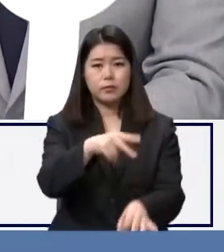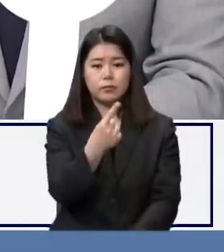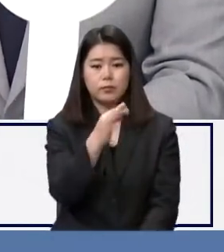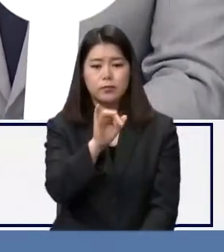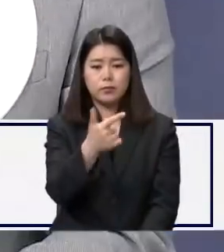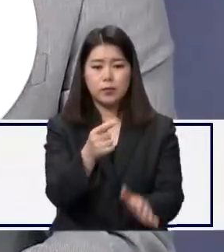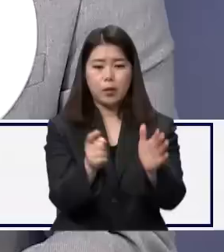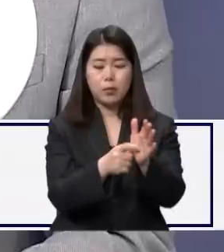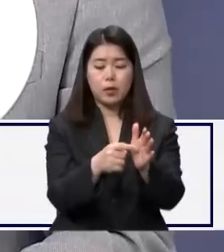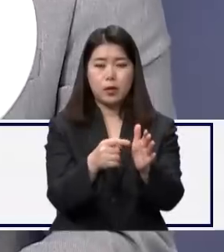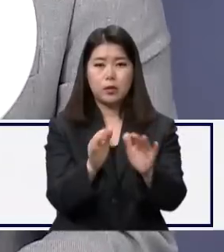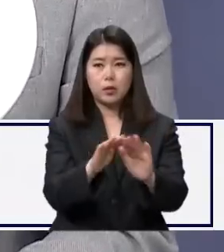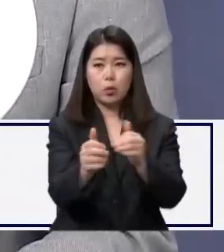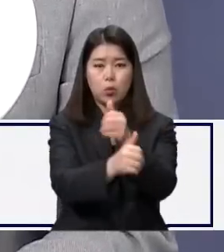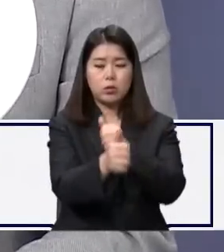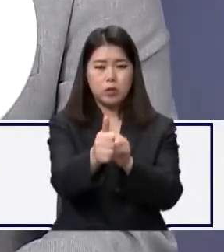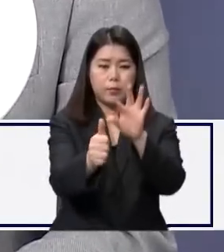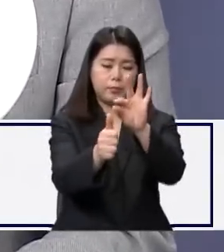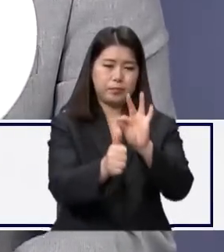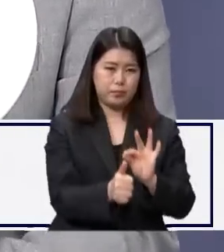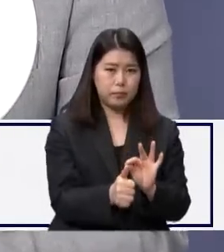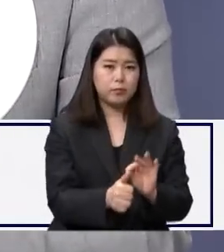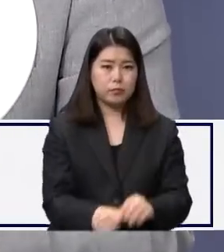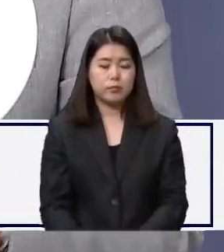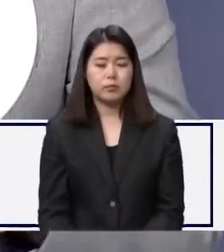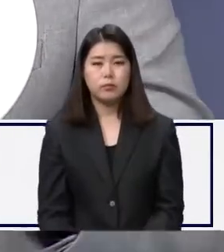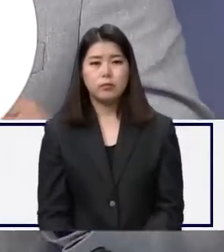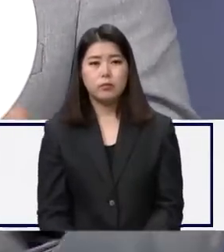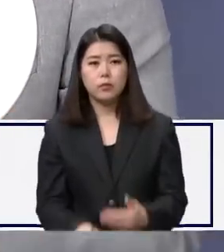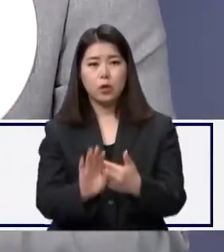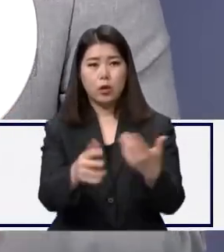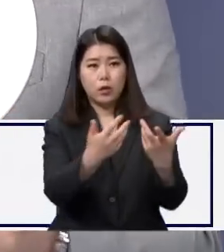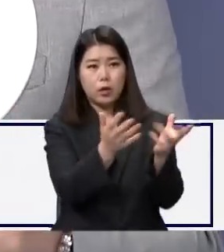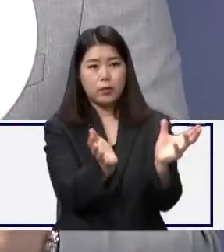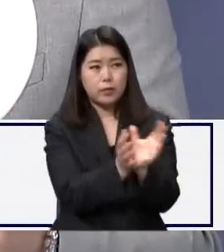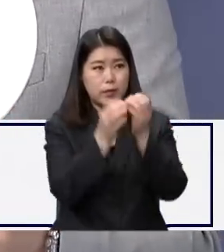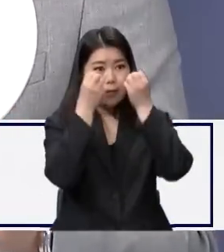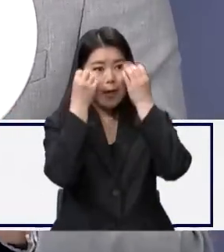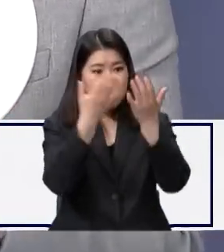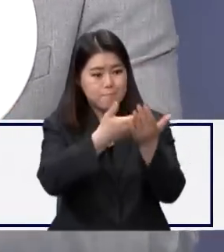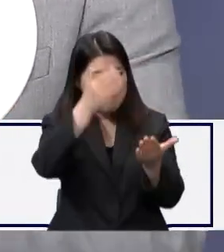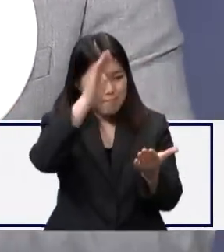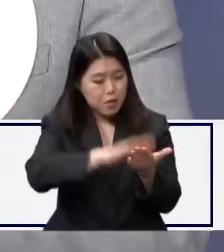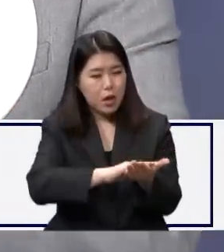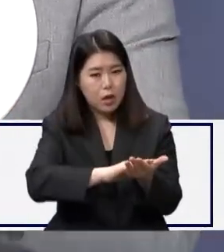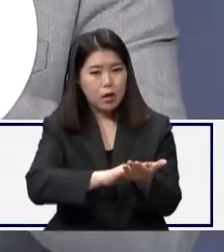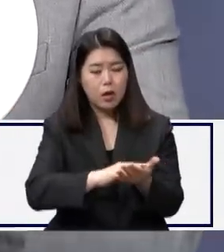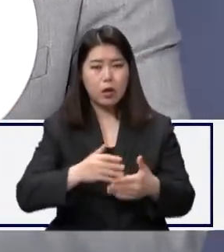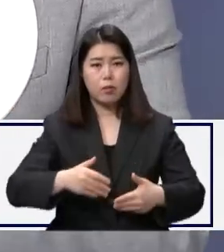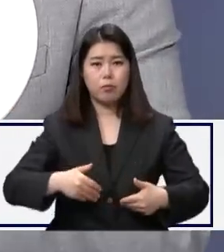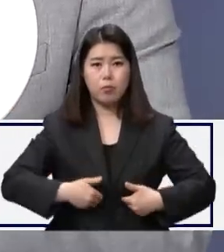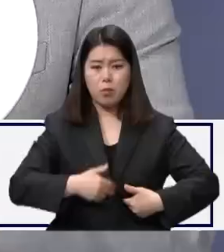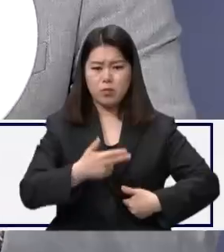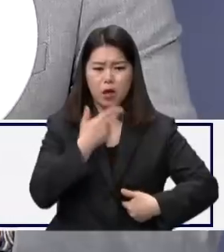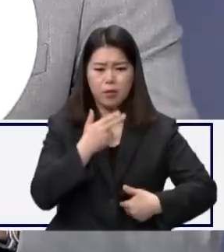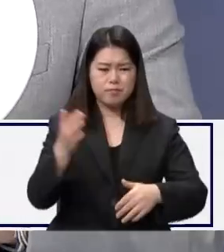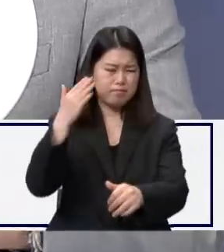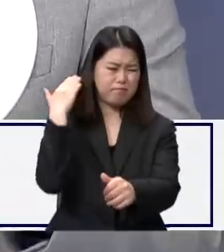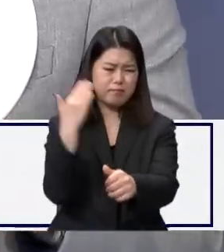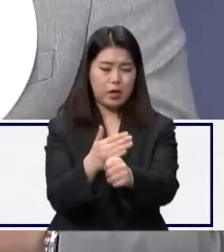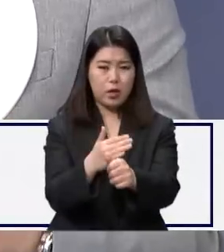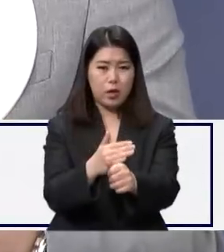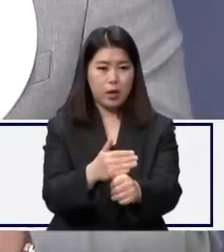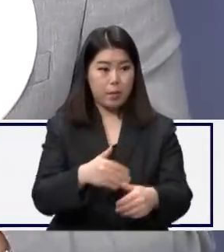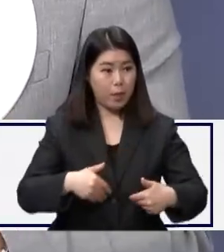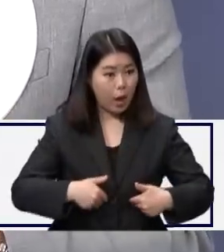비대위원장을 모셔오죠 그러고 나서 당은 완전히 세 판을 짭니다 거기에 필요 없는 사람 정말 자르고 필요한